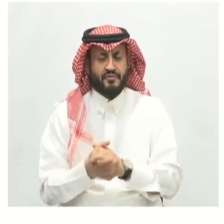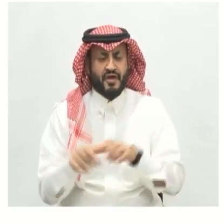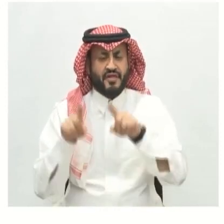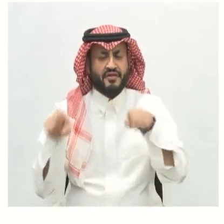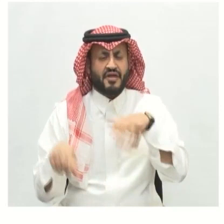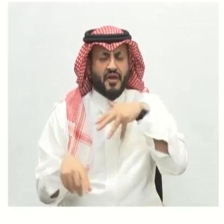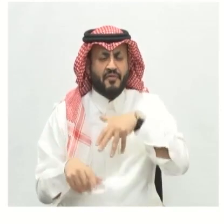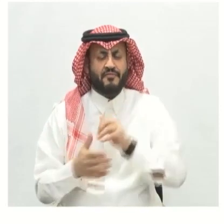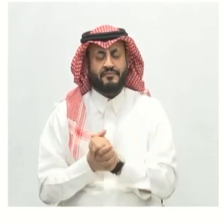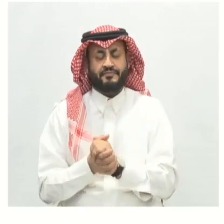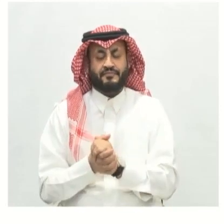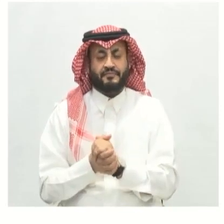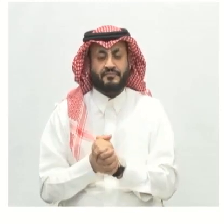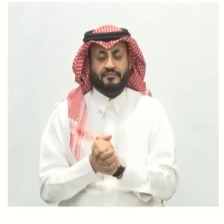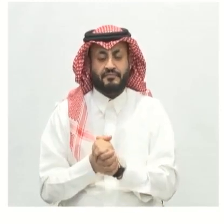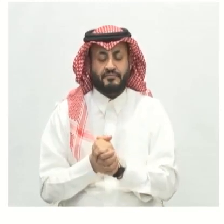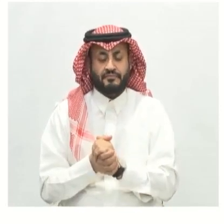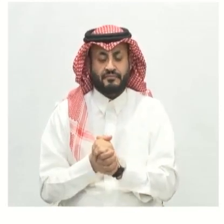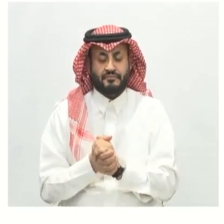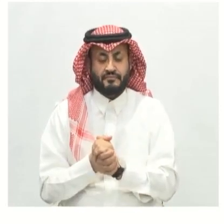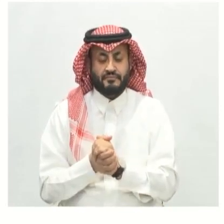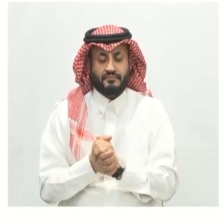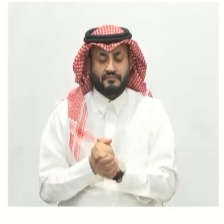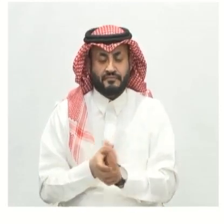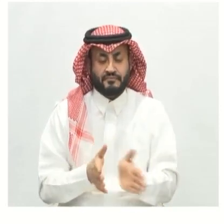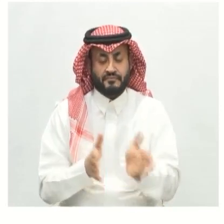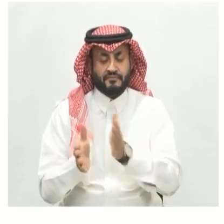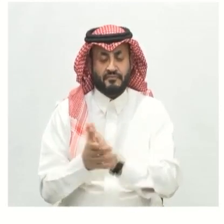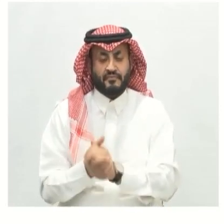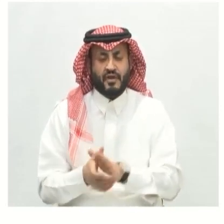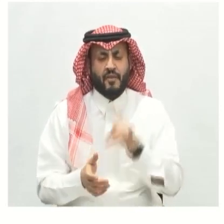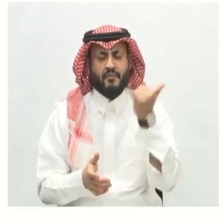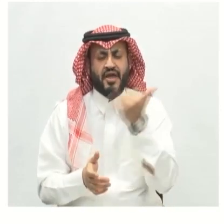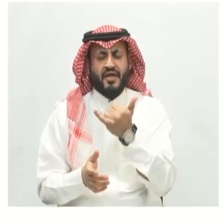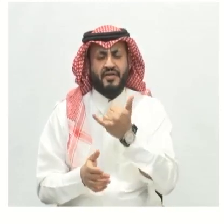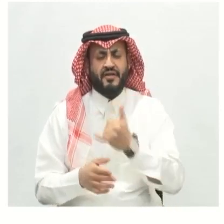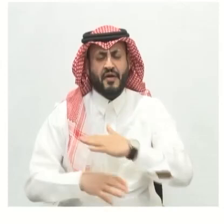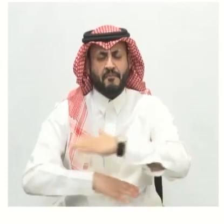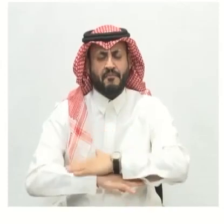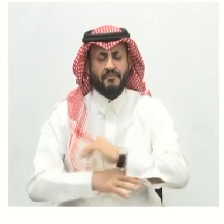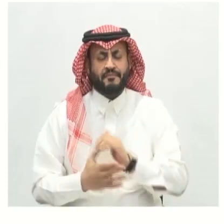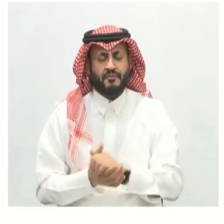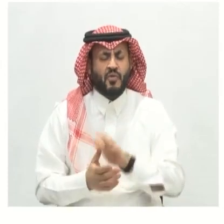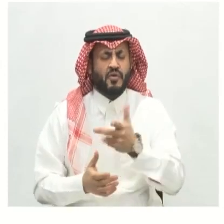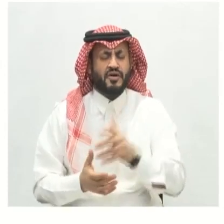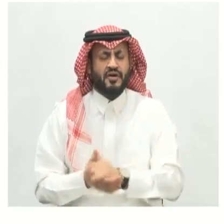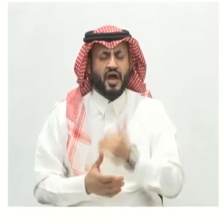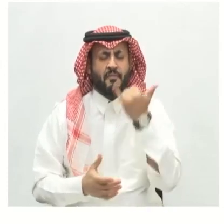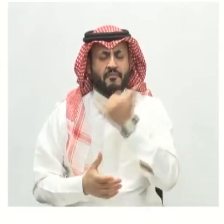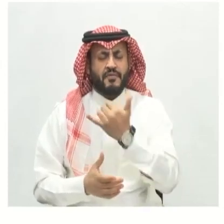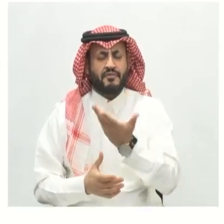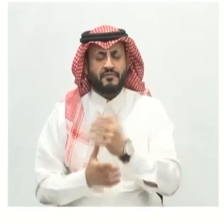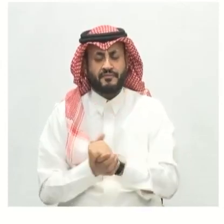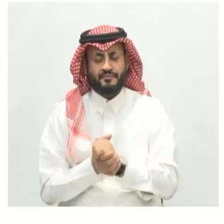السنه النبويه مبدعين ننتقل ايضا الى اهميه النظام ما هي اهميه